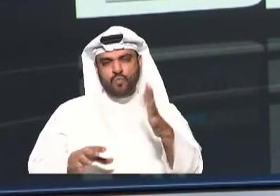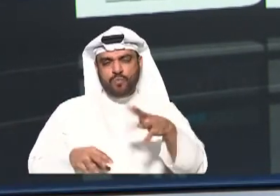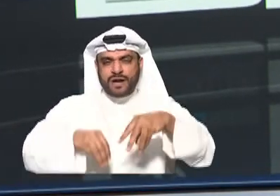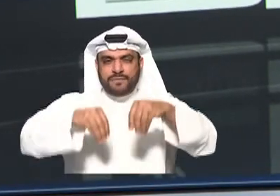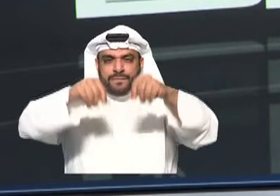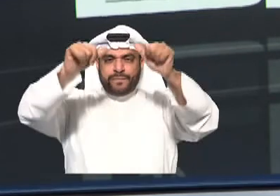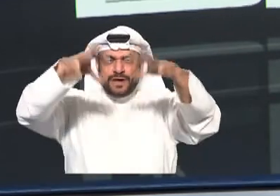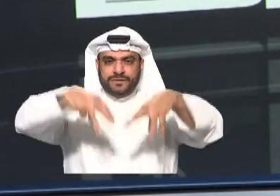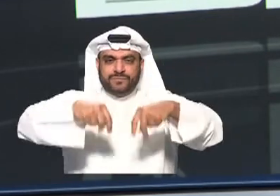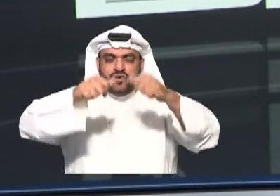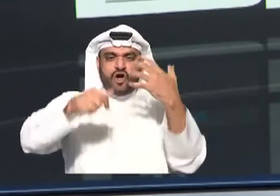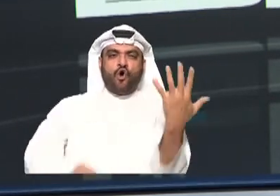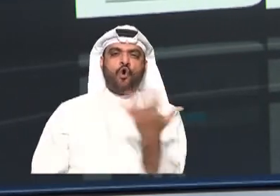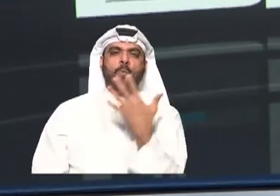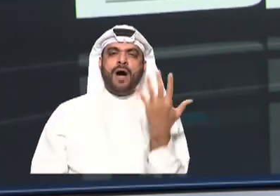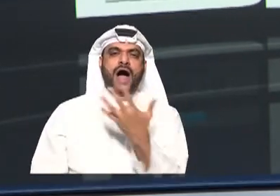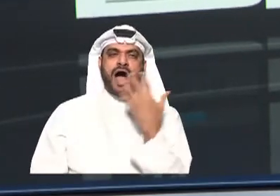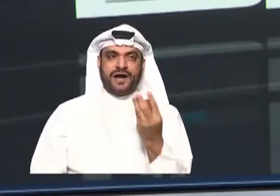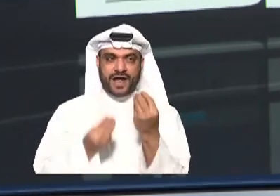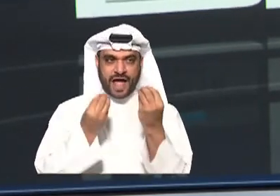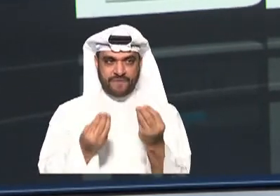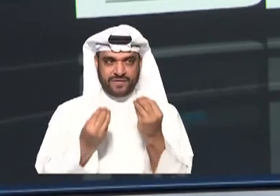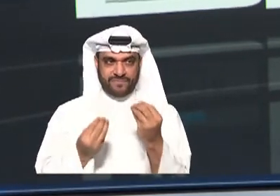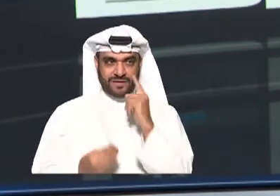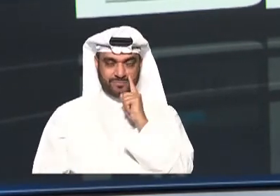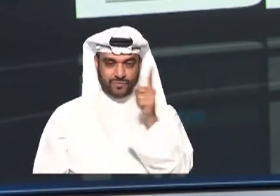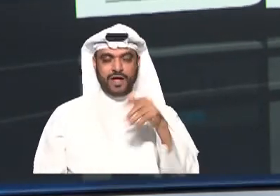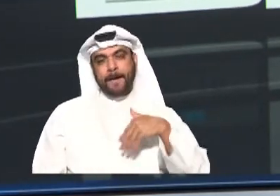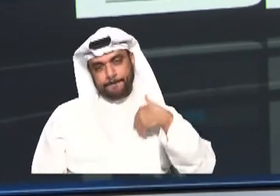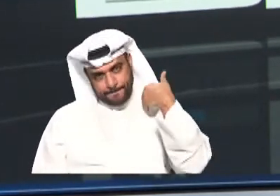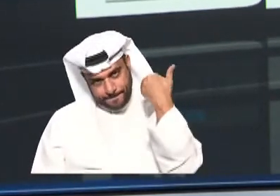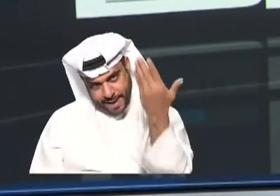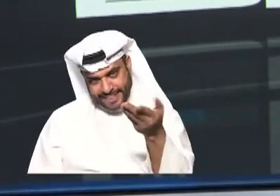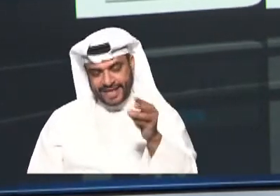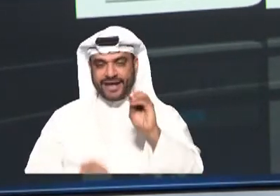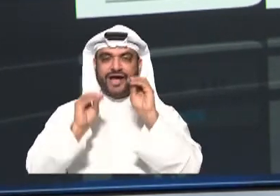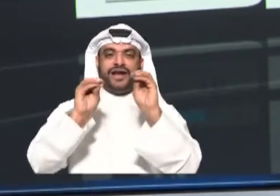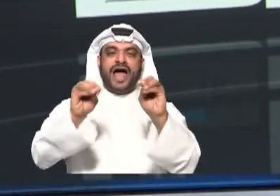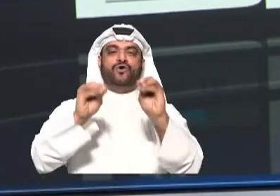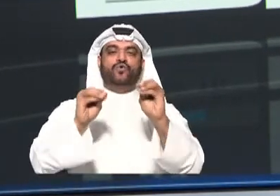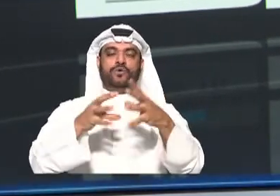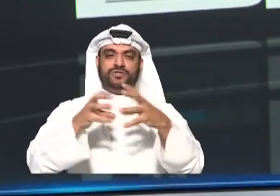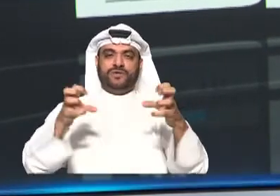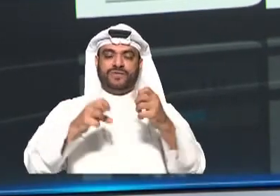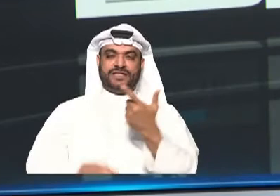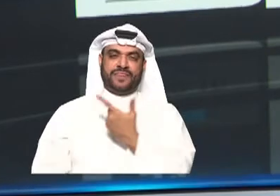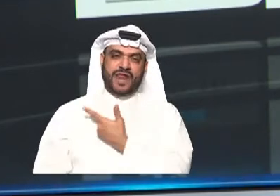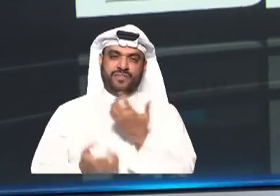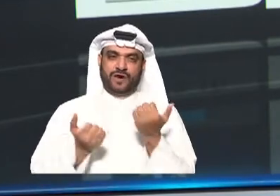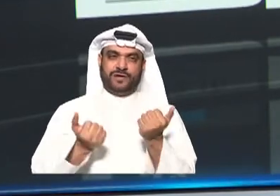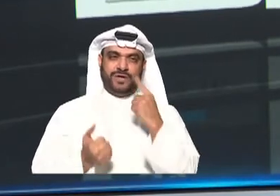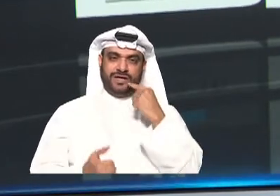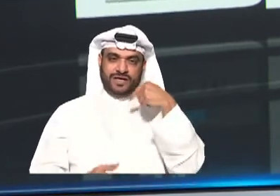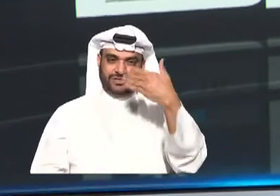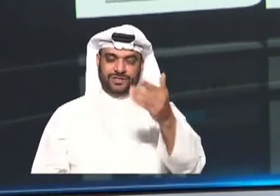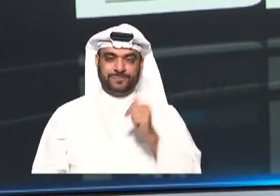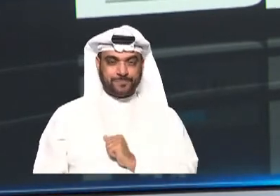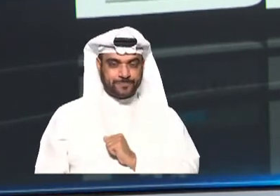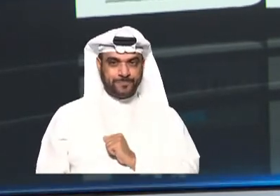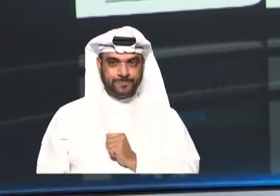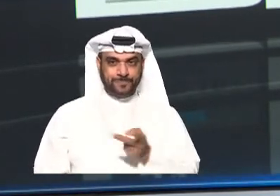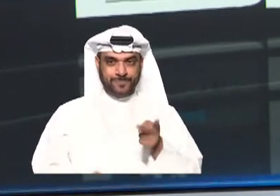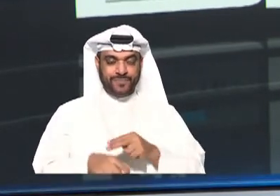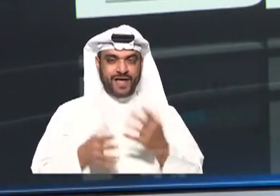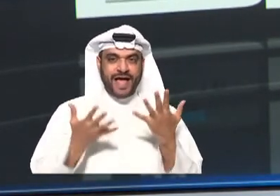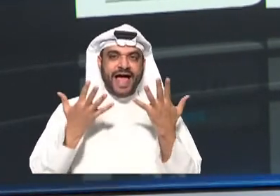خاصة الصحراوية والمكشوفة. راح نوافيكم بإذن الله بتفاصيل أكثر عنها خلال نشراتنا القادمة. عودة للهواء